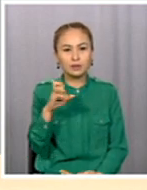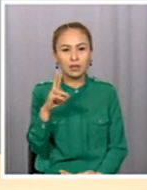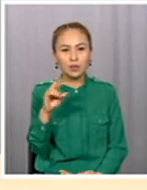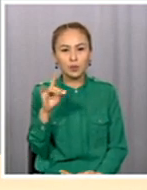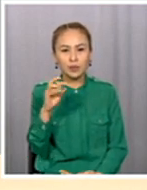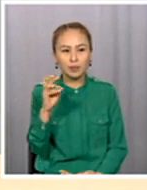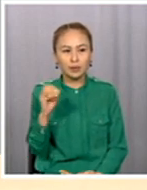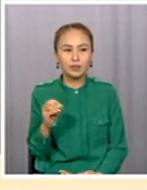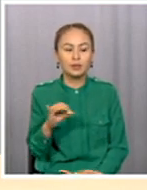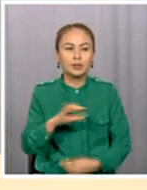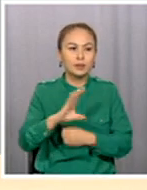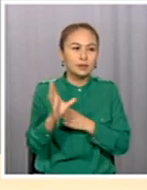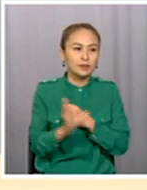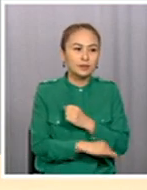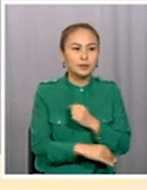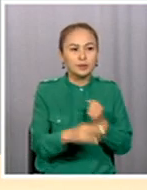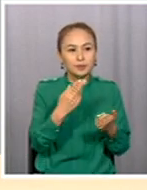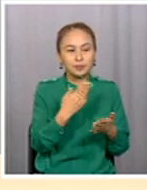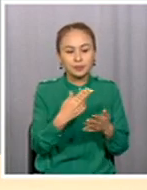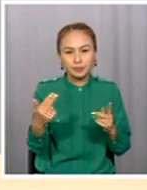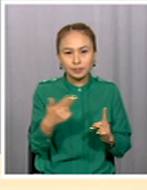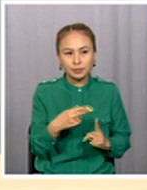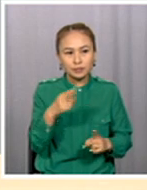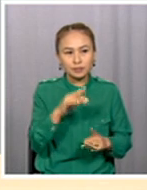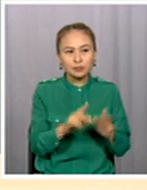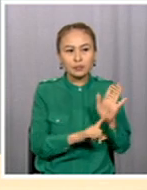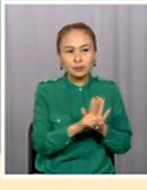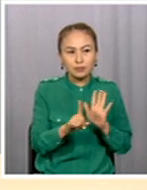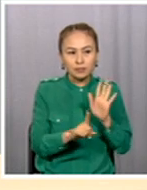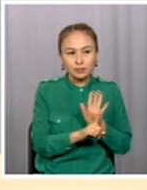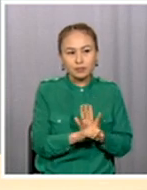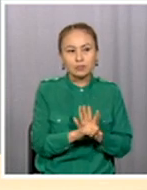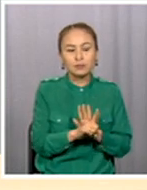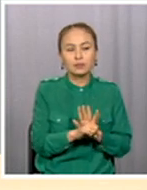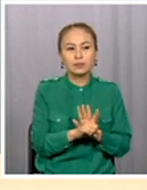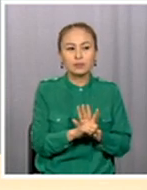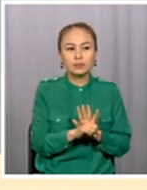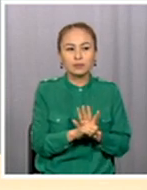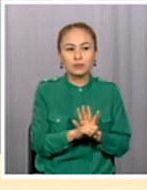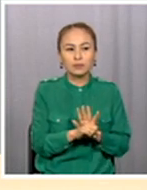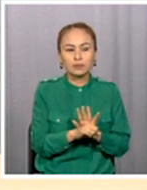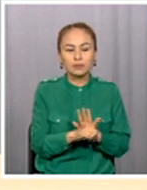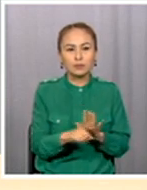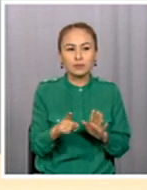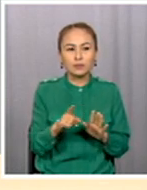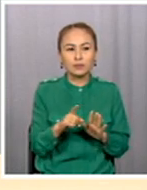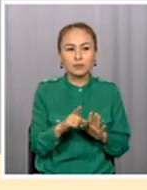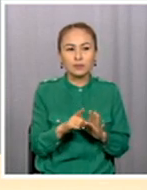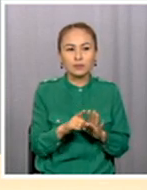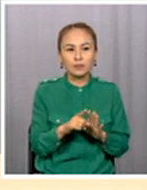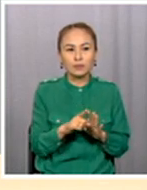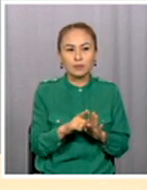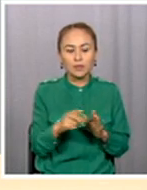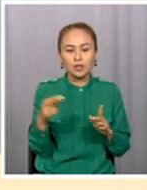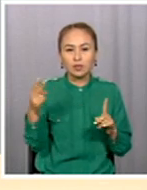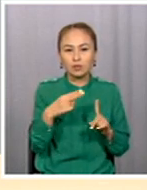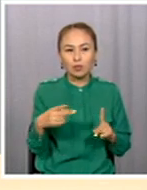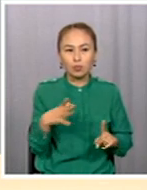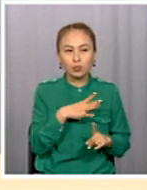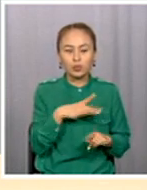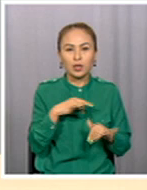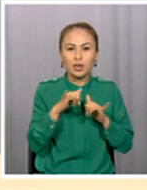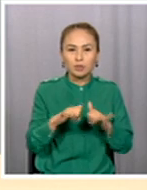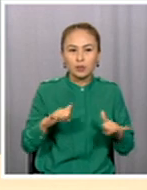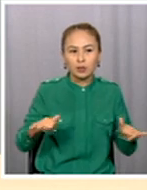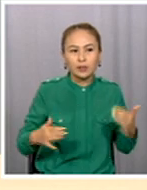Затем определяем вид предложения по наличию второстепенных членов предложения. Предложение может быть